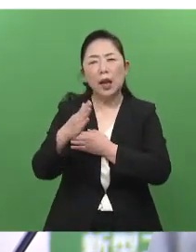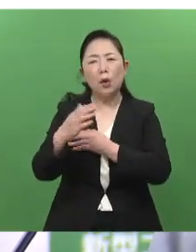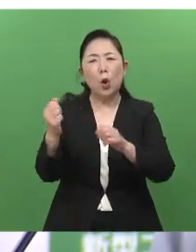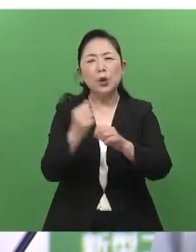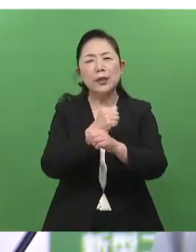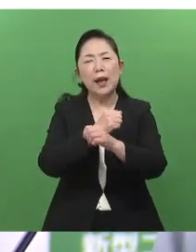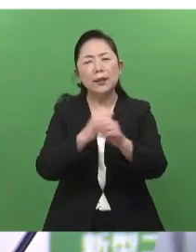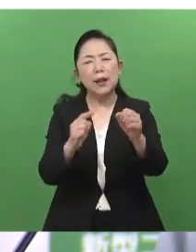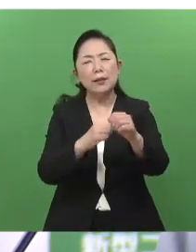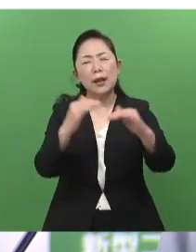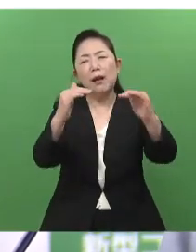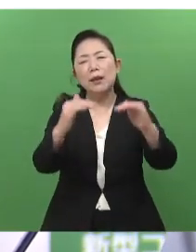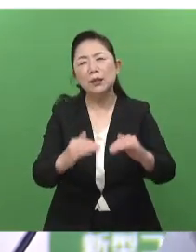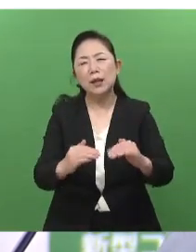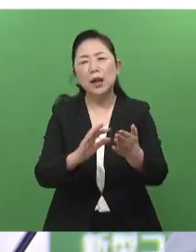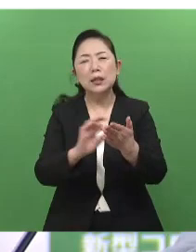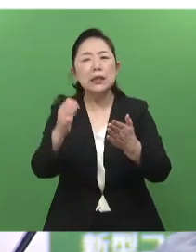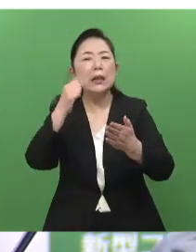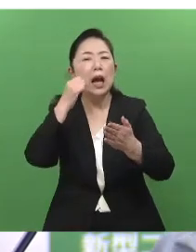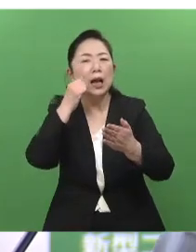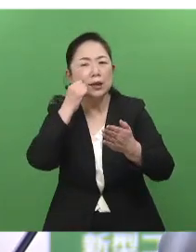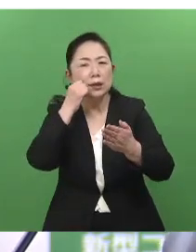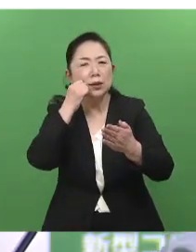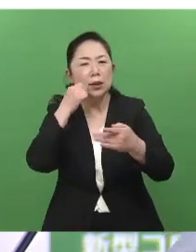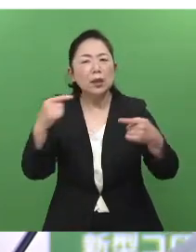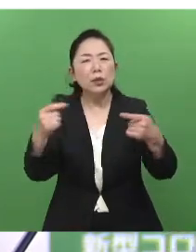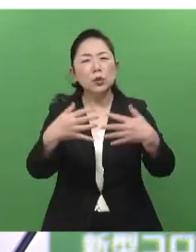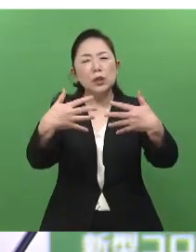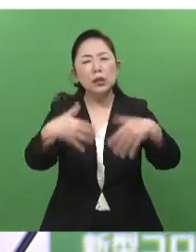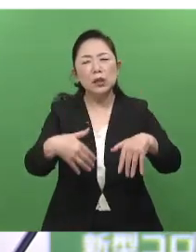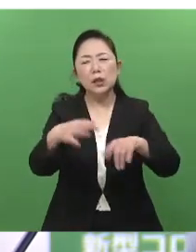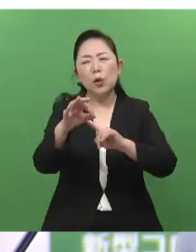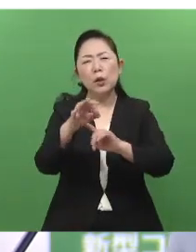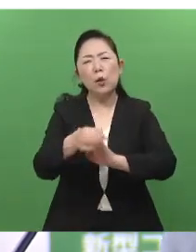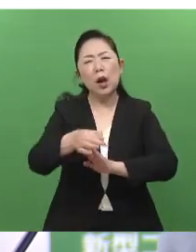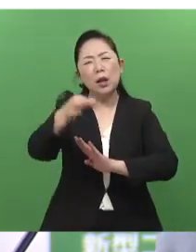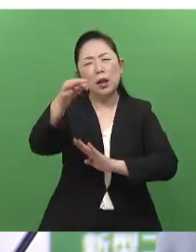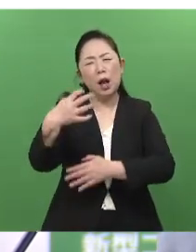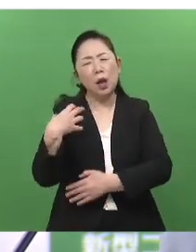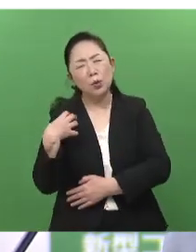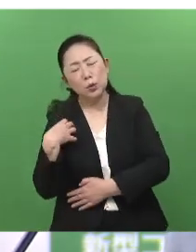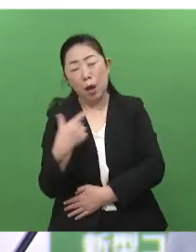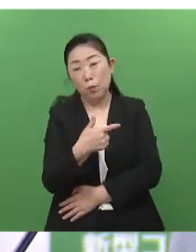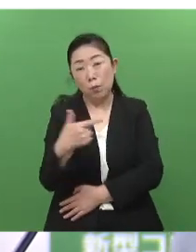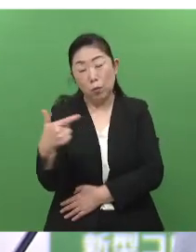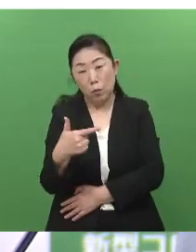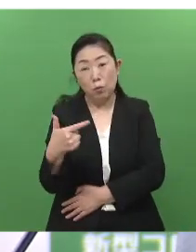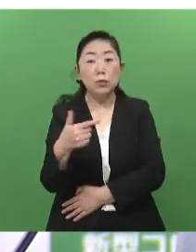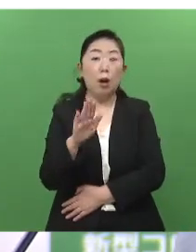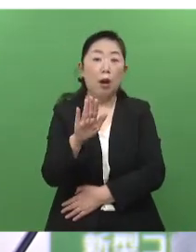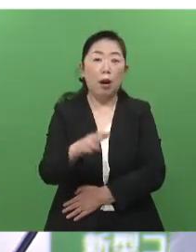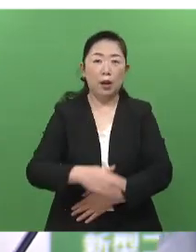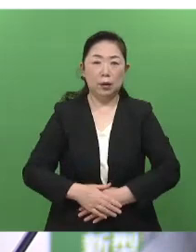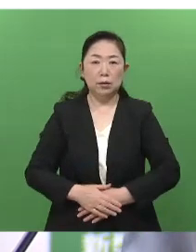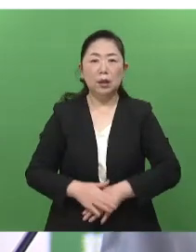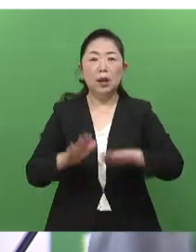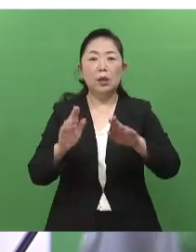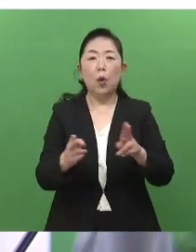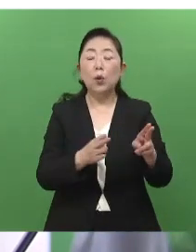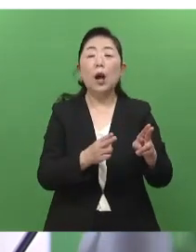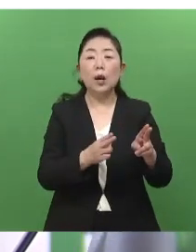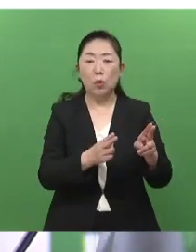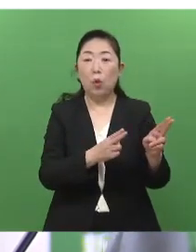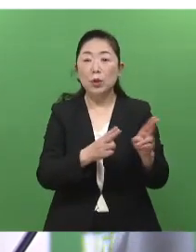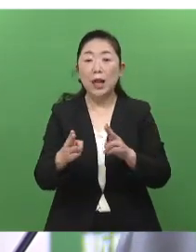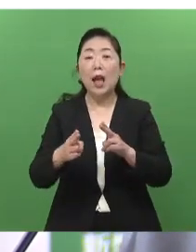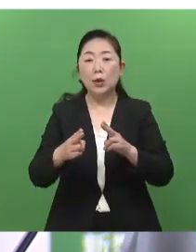使いにくいとか、通信機器の費用負担が重い等々あるわけなんですが、今回も制度融資拡充